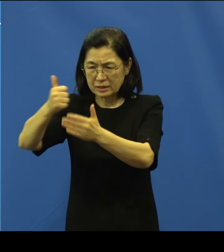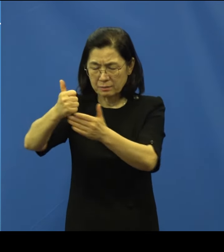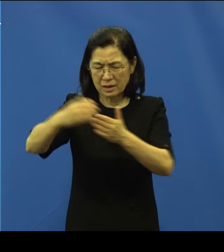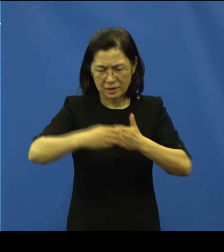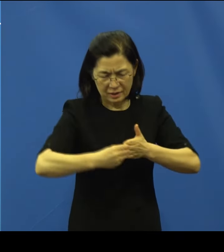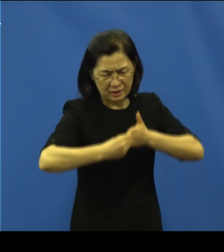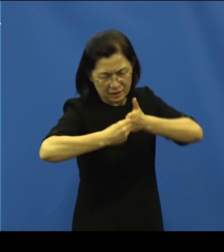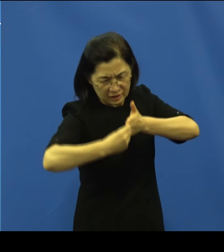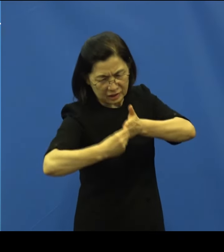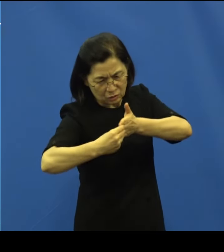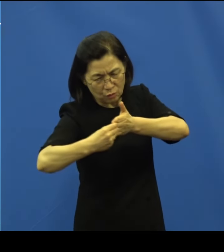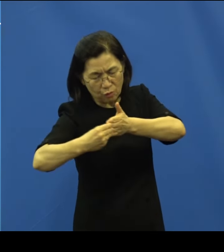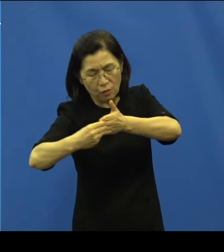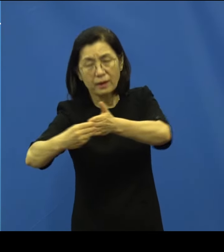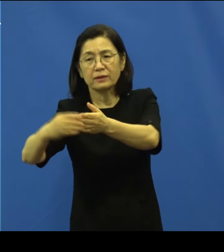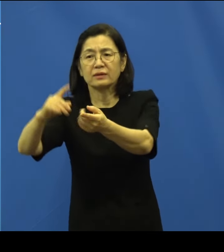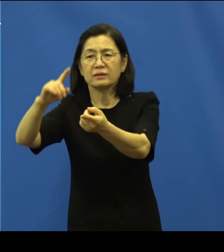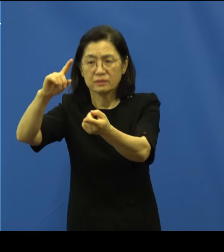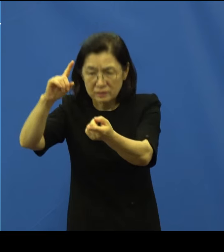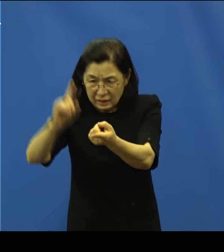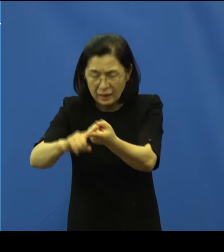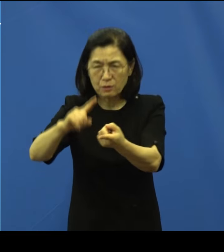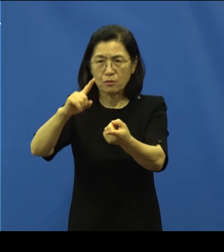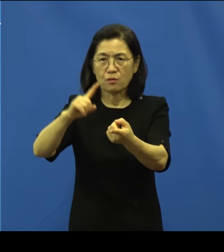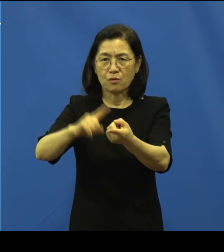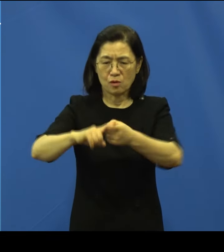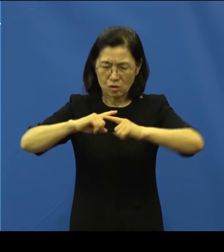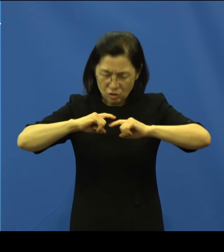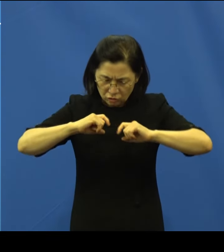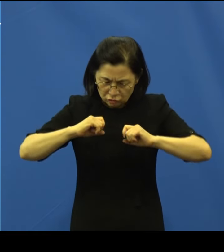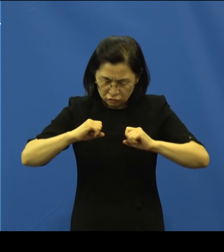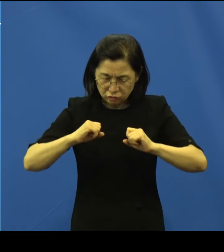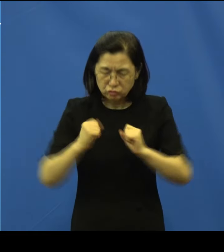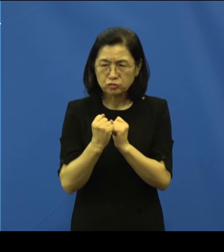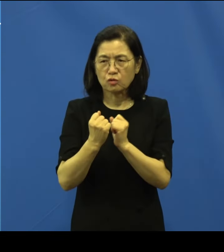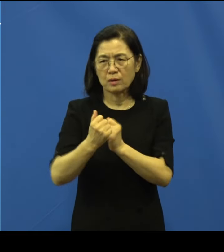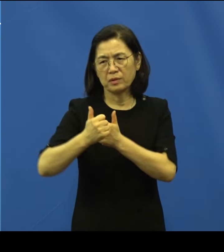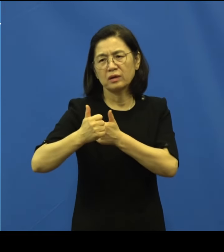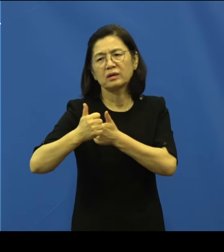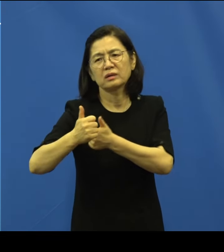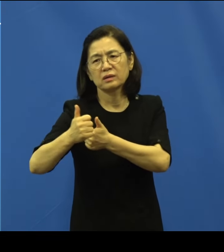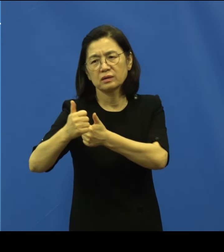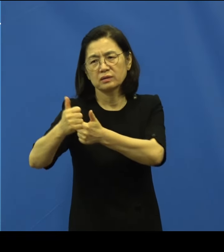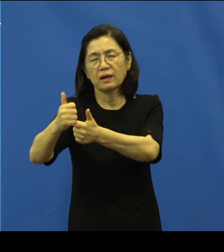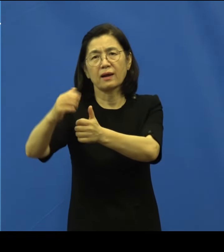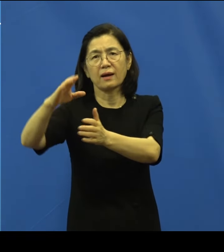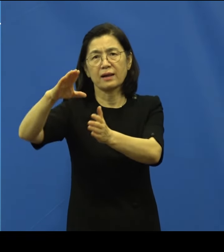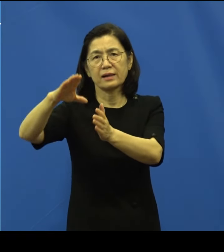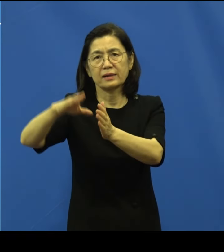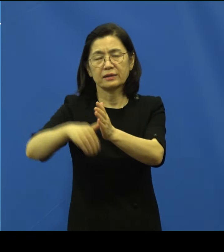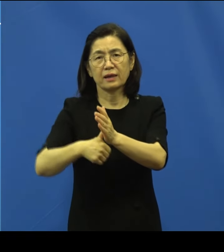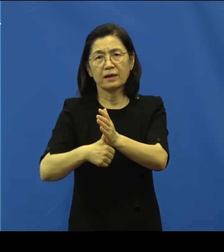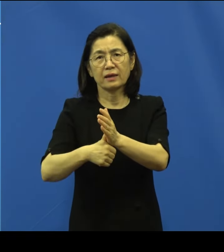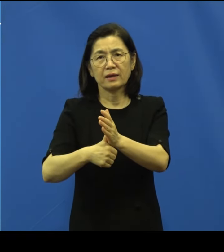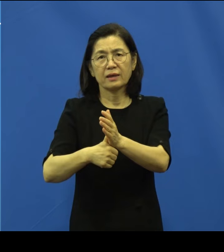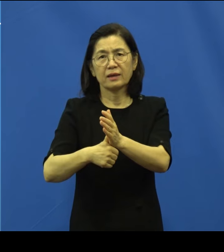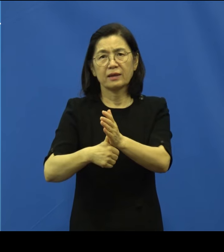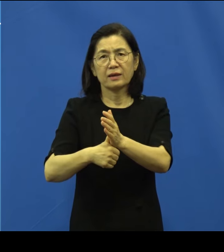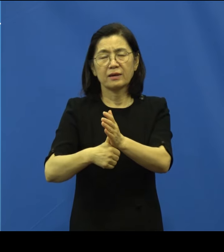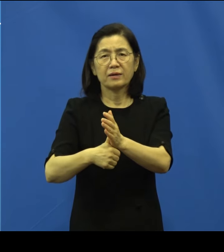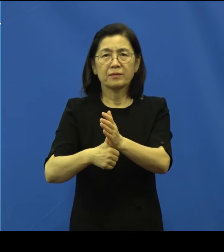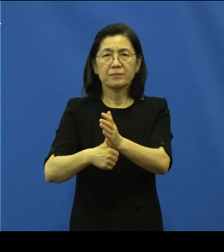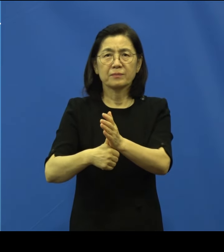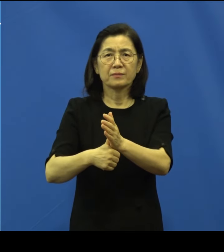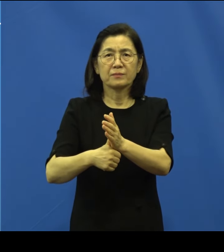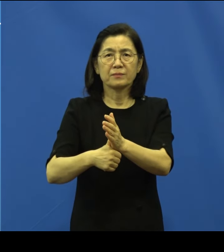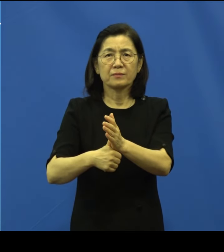발자국. 그죠? 하나님은 우리에게 가라고 하는 길을 딱 밤에는요 불기둥으로 때로는